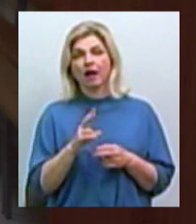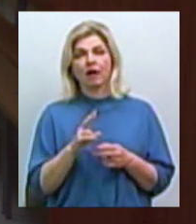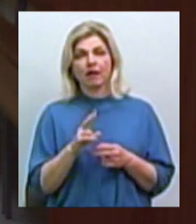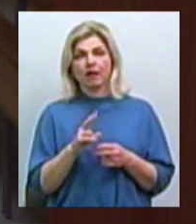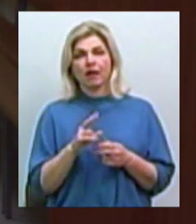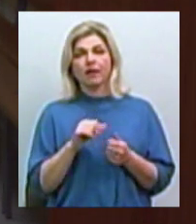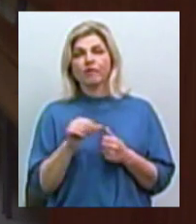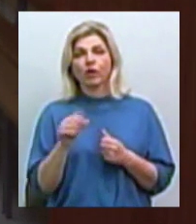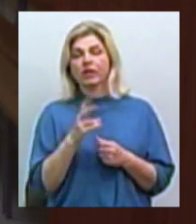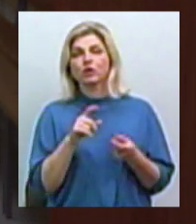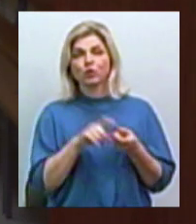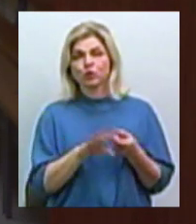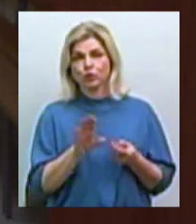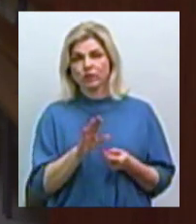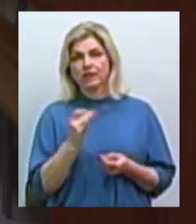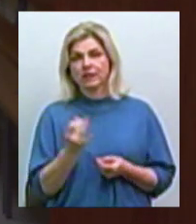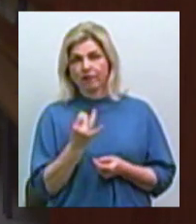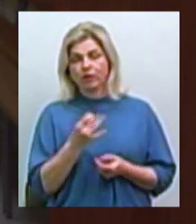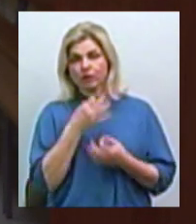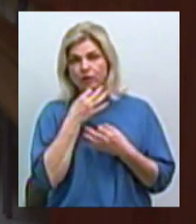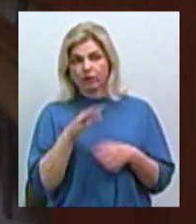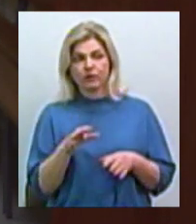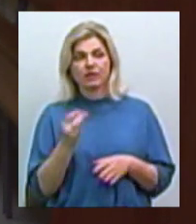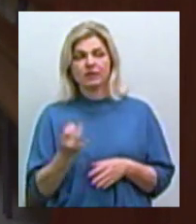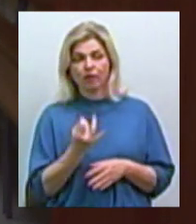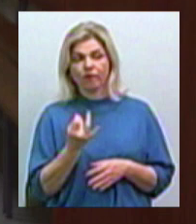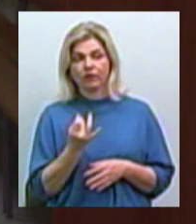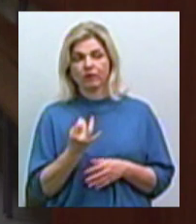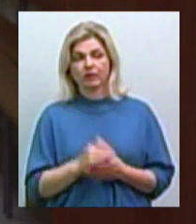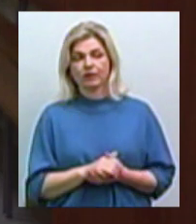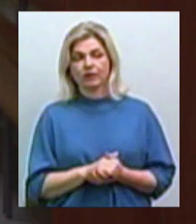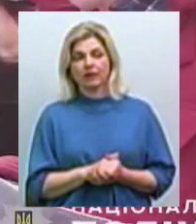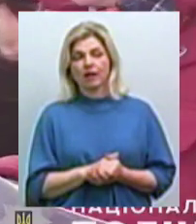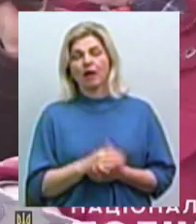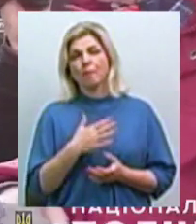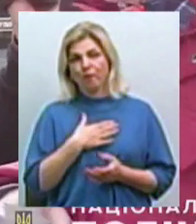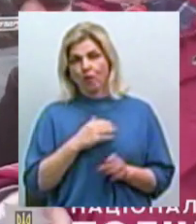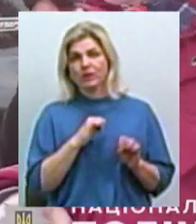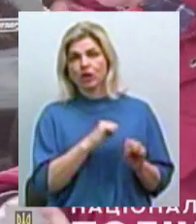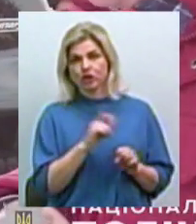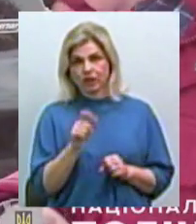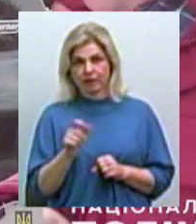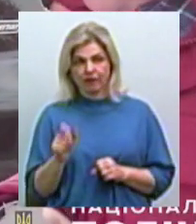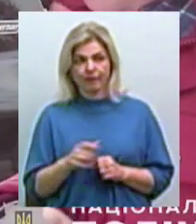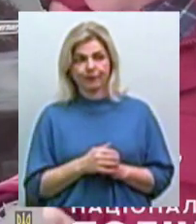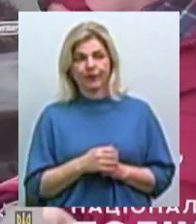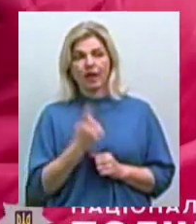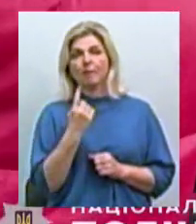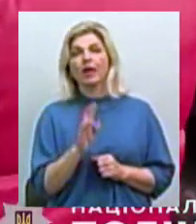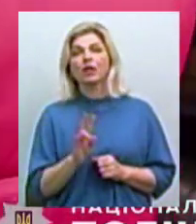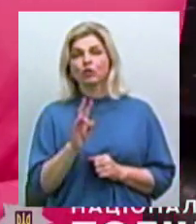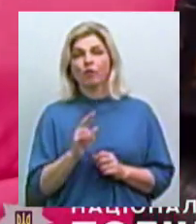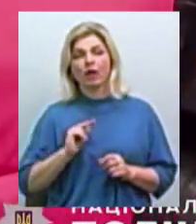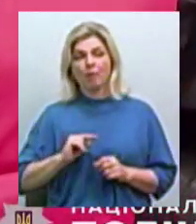стосується зацікавленості, будь-якої зацікавленості Іслангірієва Аптіна Доменовича. Нагадаємо, 1 листопада